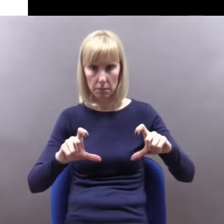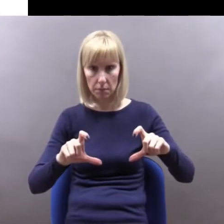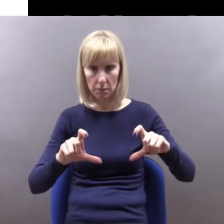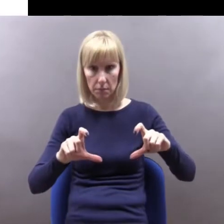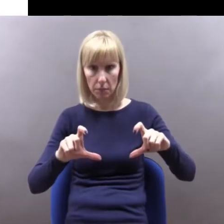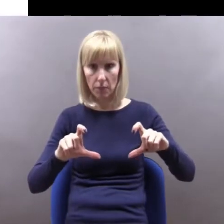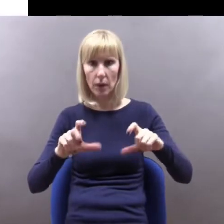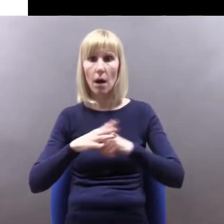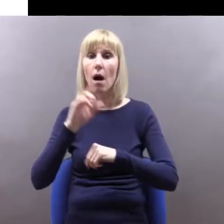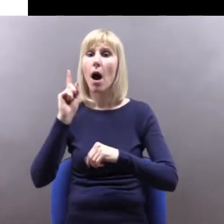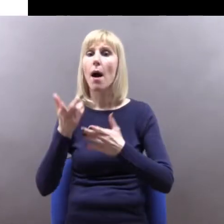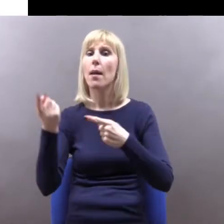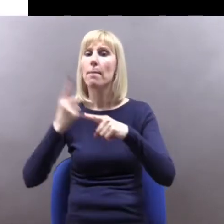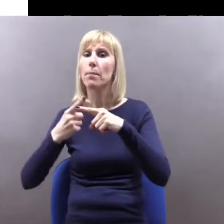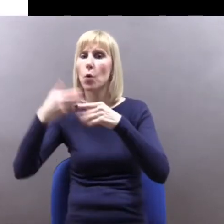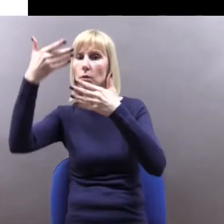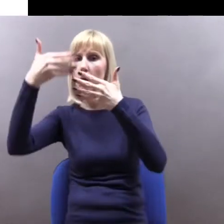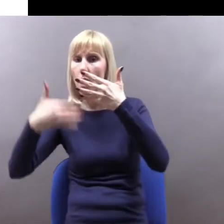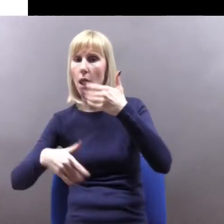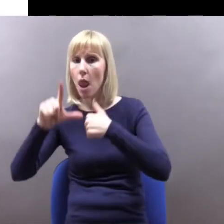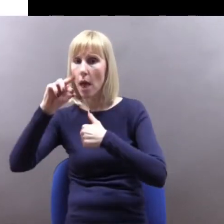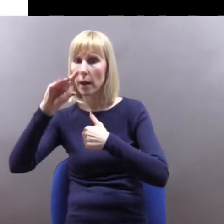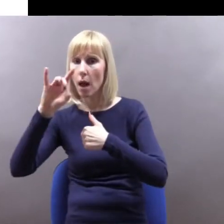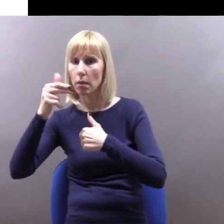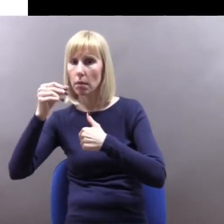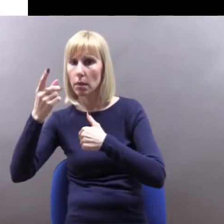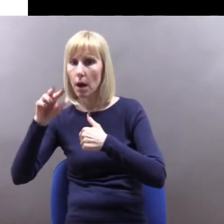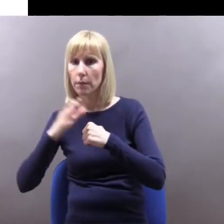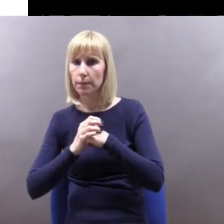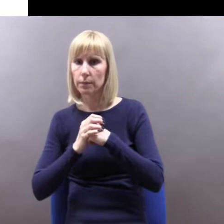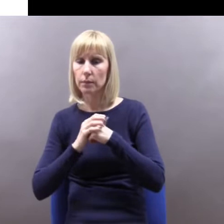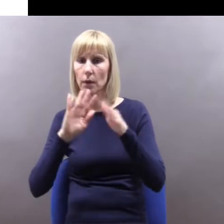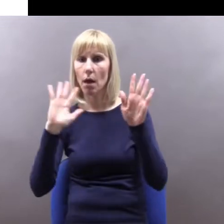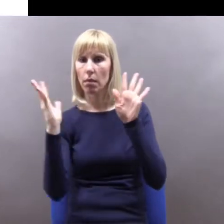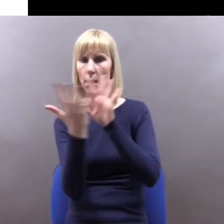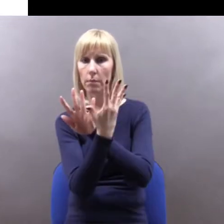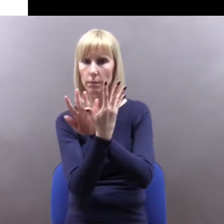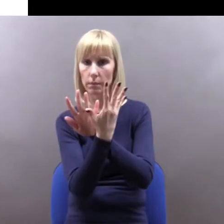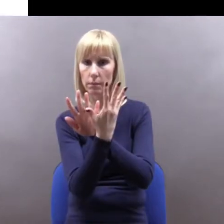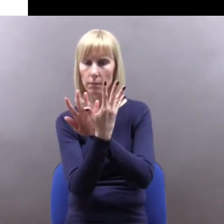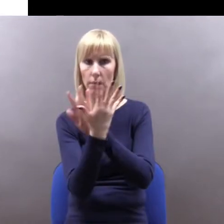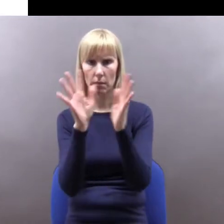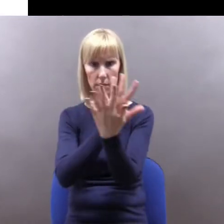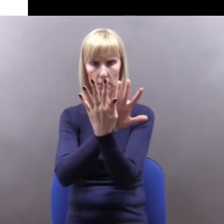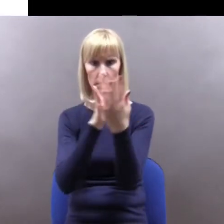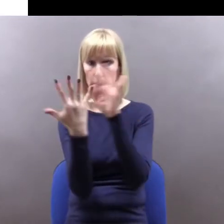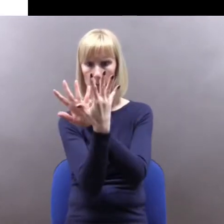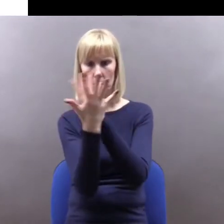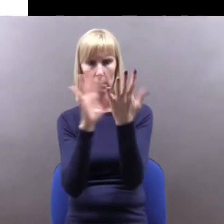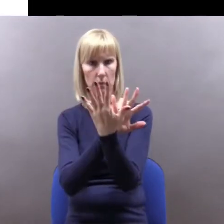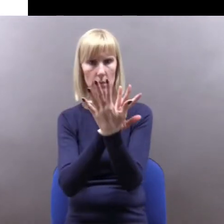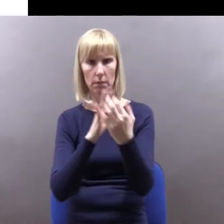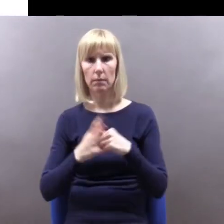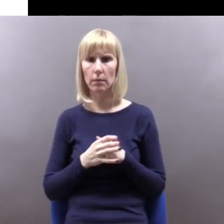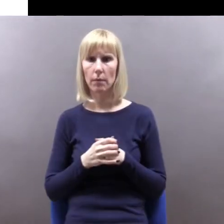mapy. Więc kiedy przechadzałam się przez nasze muzeum, wielokrotnie widziałam, że osoby wachlują się tą